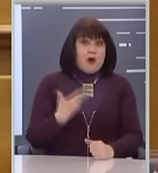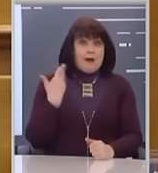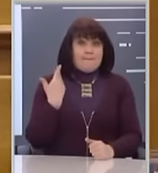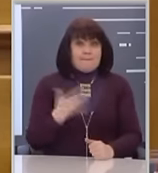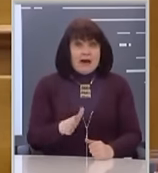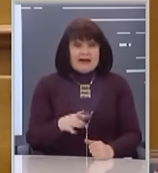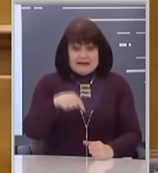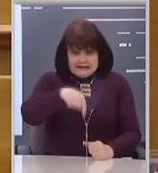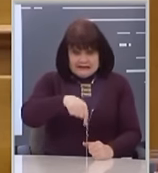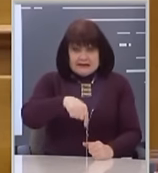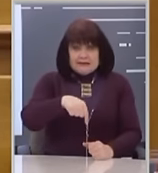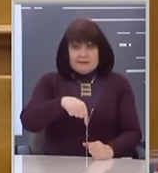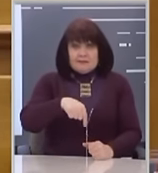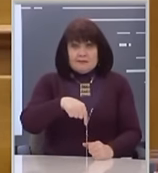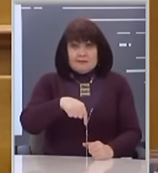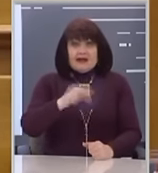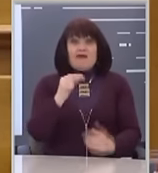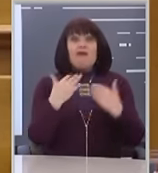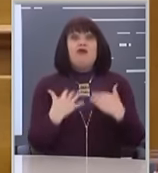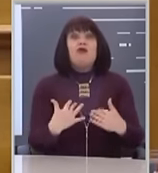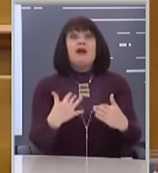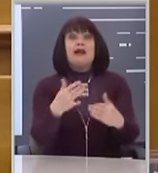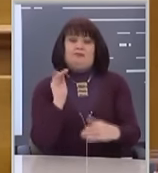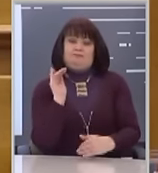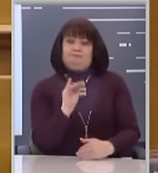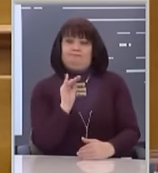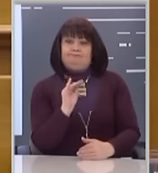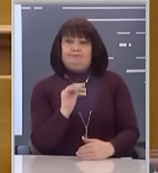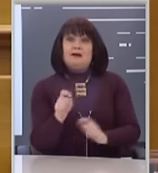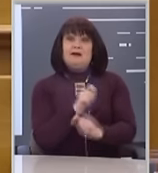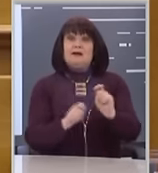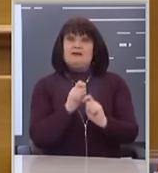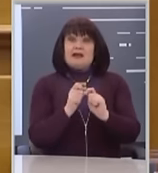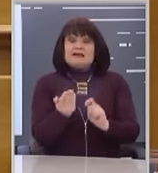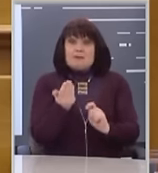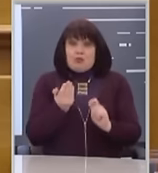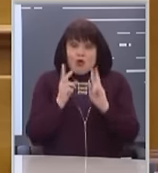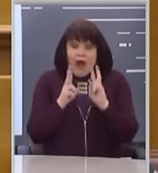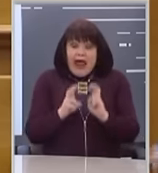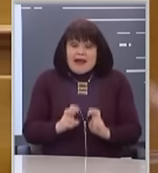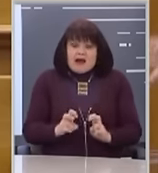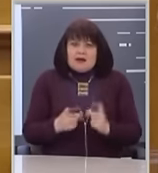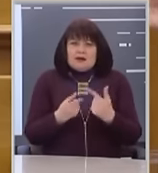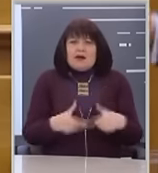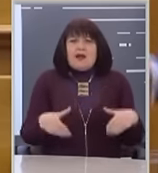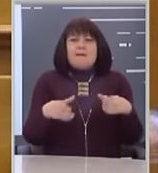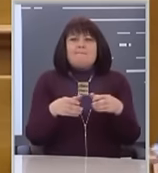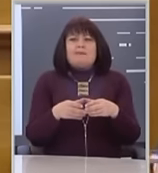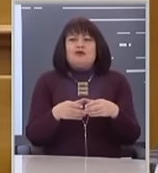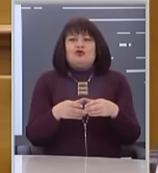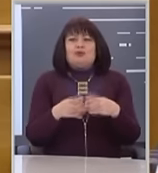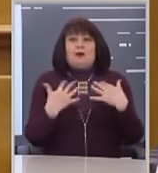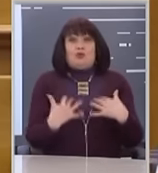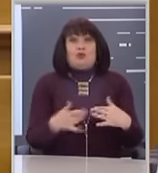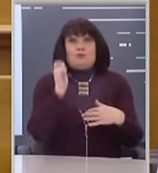μόλις σήμερα καλείται η Βουλή να συγκροτήσει προανακριτική επιτροπή, και μάλιστα όλες οι πτέρυγες της Βουλής